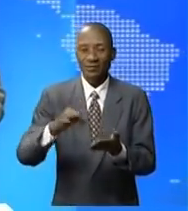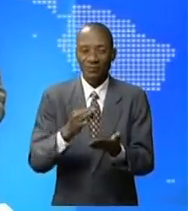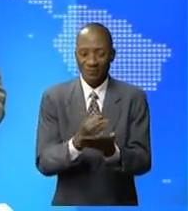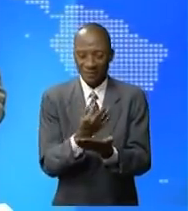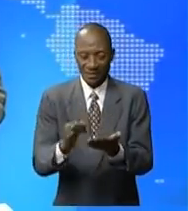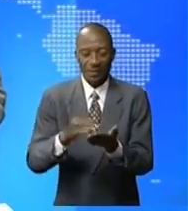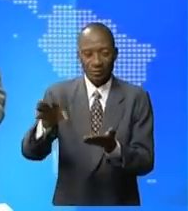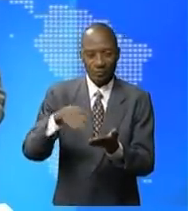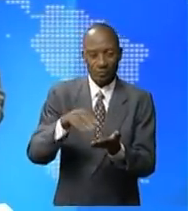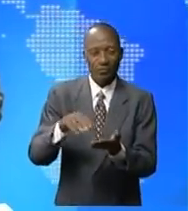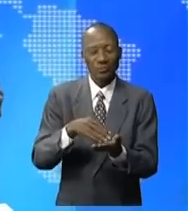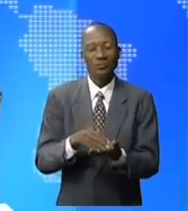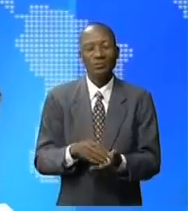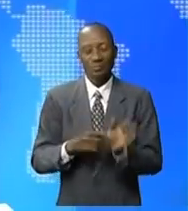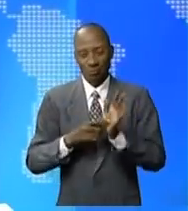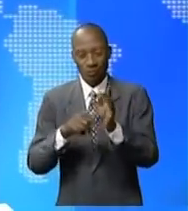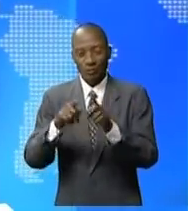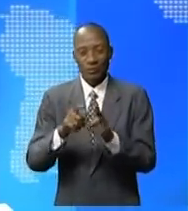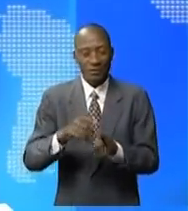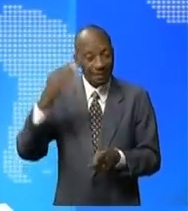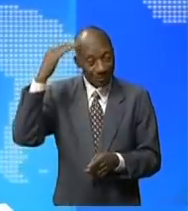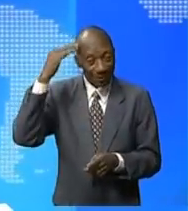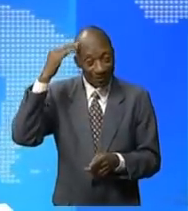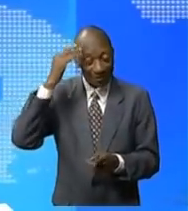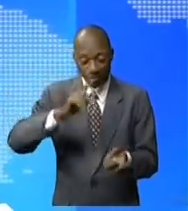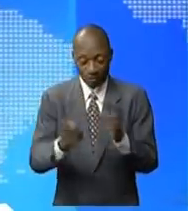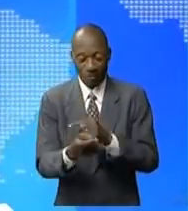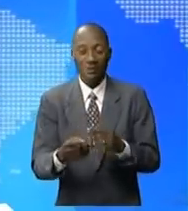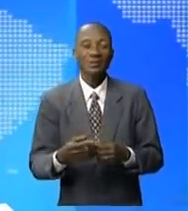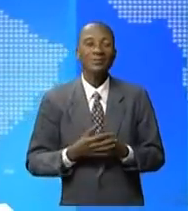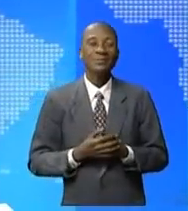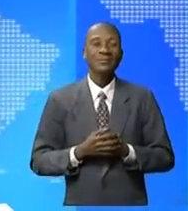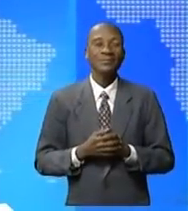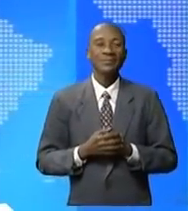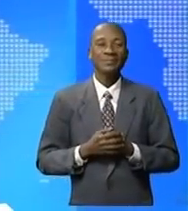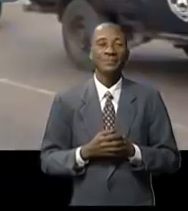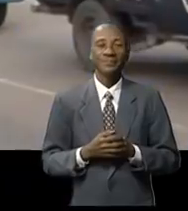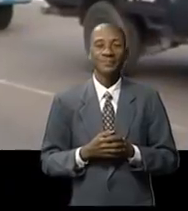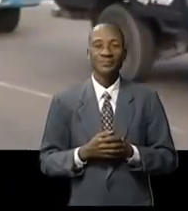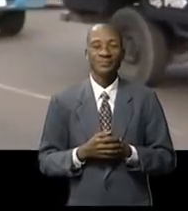pour le changement des mentalités. Reportage Eugénie Dada Chabani et Jean-René Kabomba.